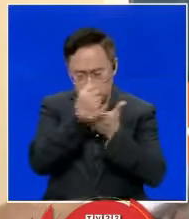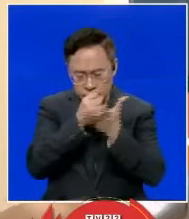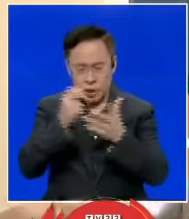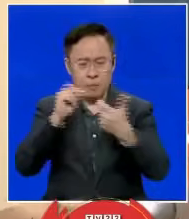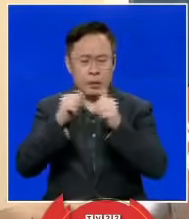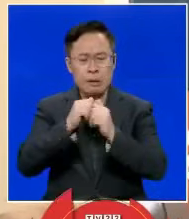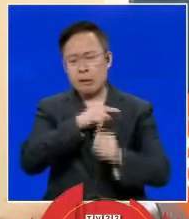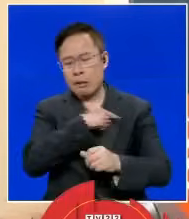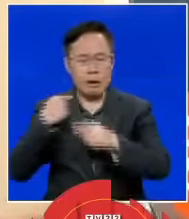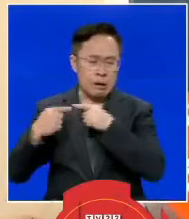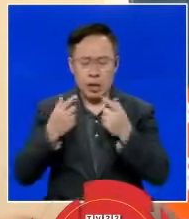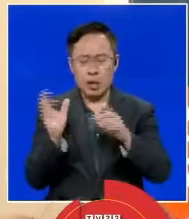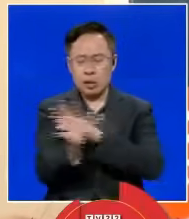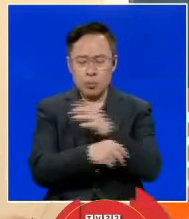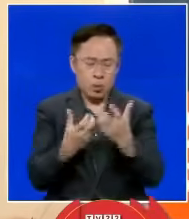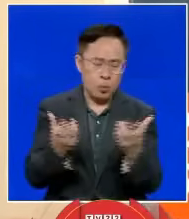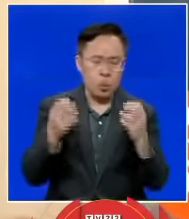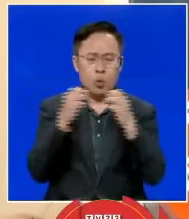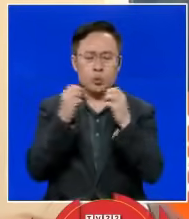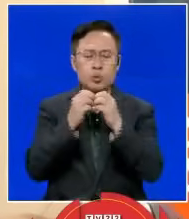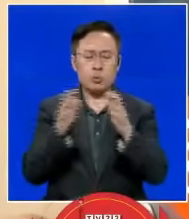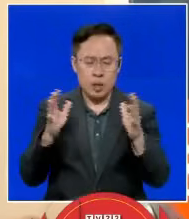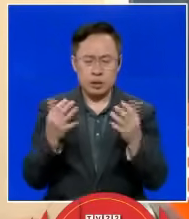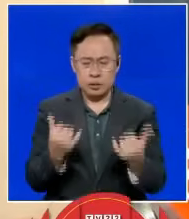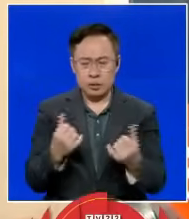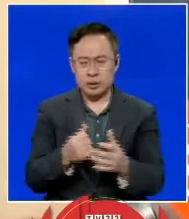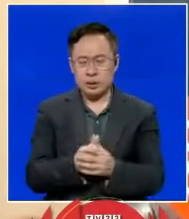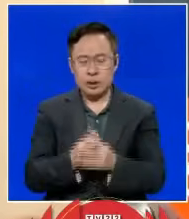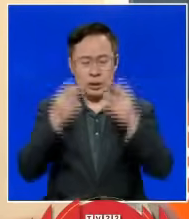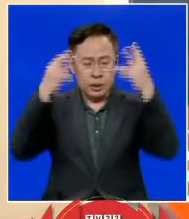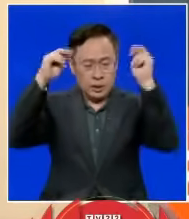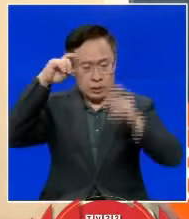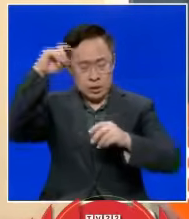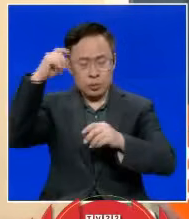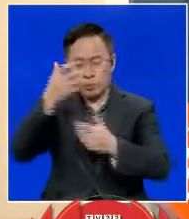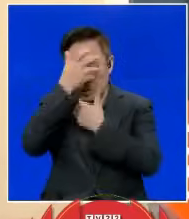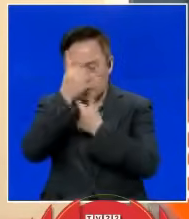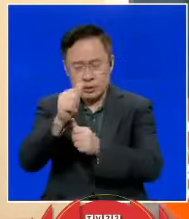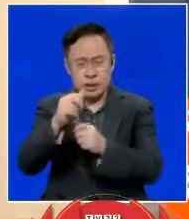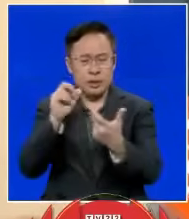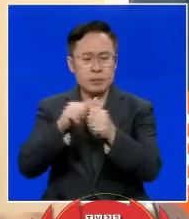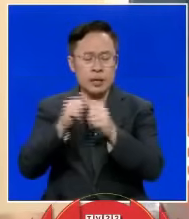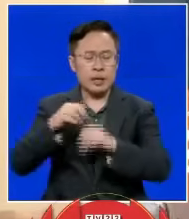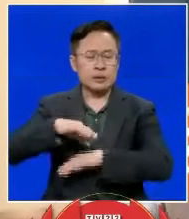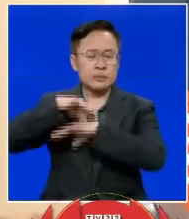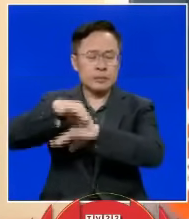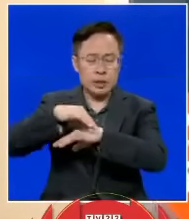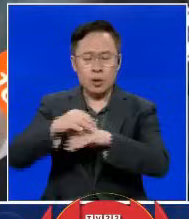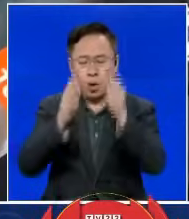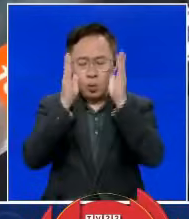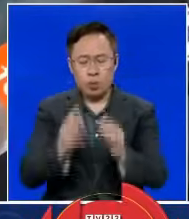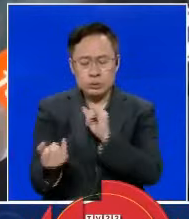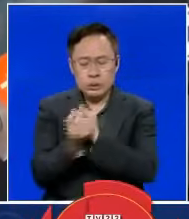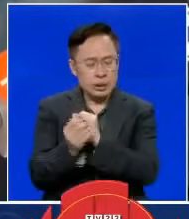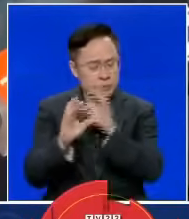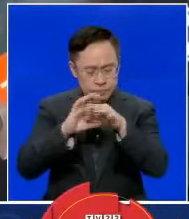รมคิดว่านายกเนี่ยคิดเรื่องพวกนี้มากกว่าท่านไม่ได้ยึดติดกับเรื่องตัวบุคคลเอาเรื่องงานเป็นหลักในการ